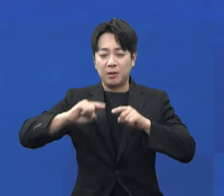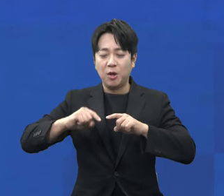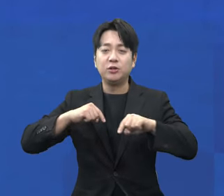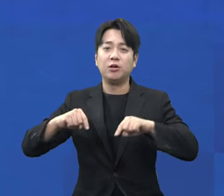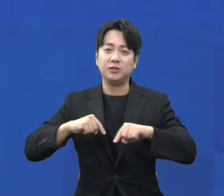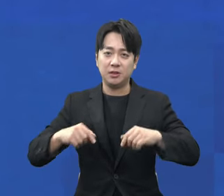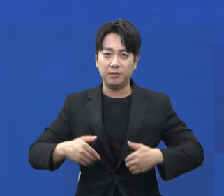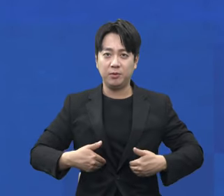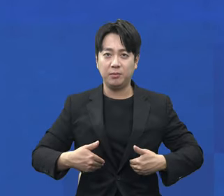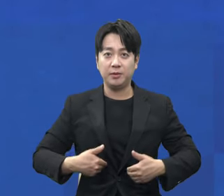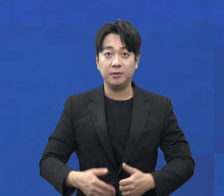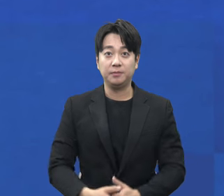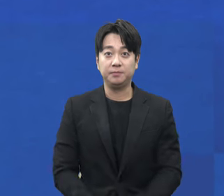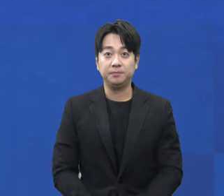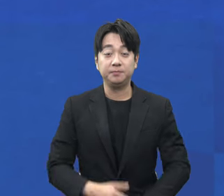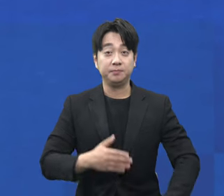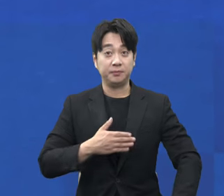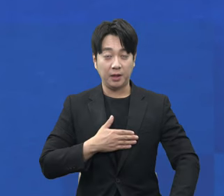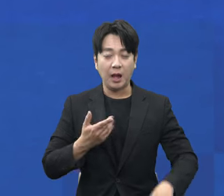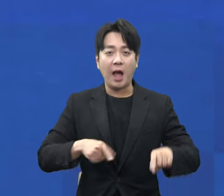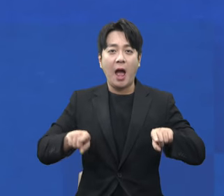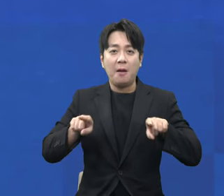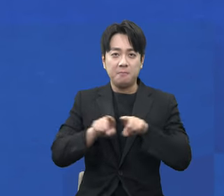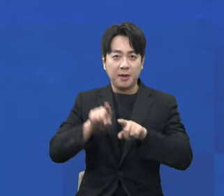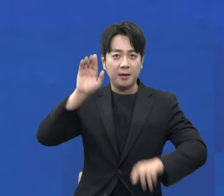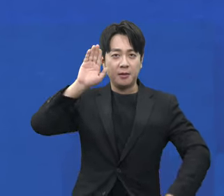모경정이 여러분들과 함께 하겠습니다.